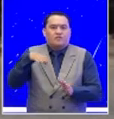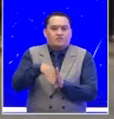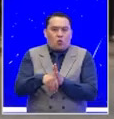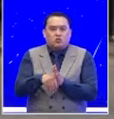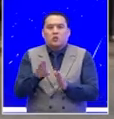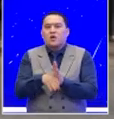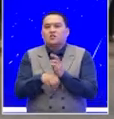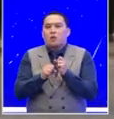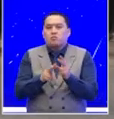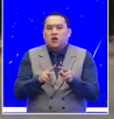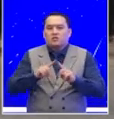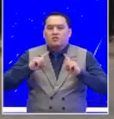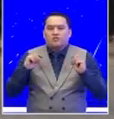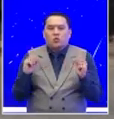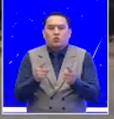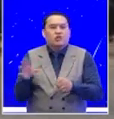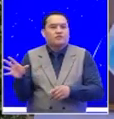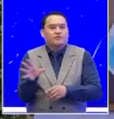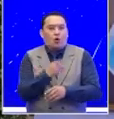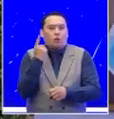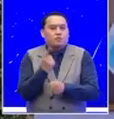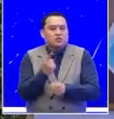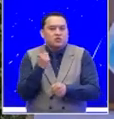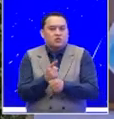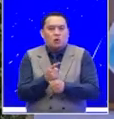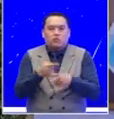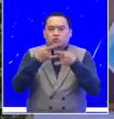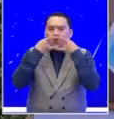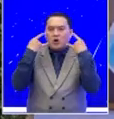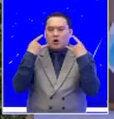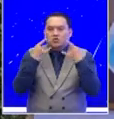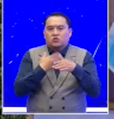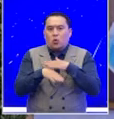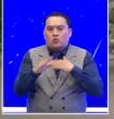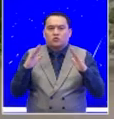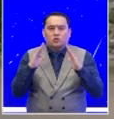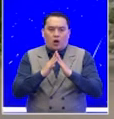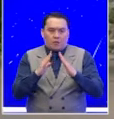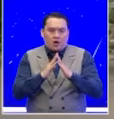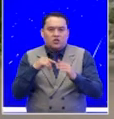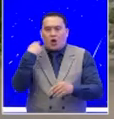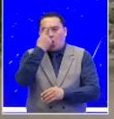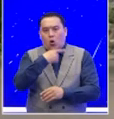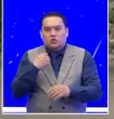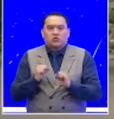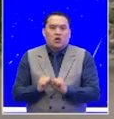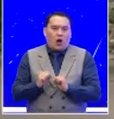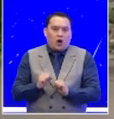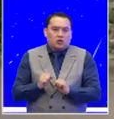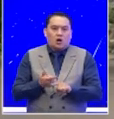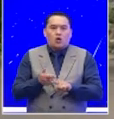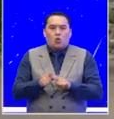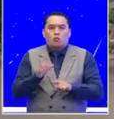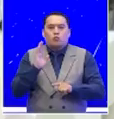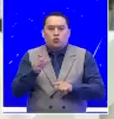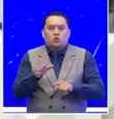Совет Безопасности Кот-д'Ивуар ввел обязательное ношение масок при выходе из жилища. Индивидуальные средства защиты такого